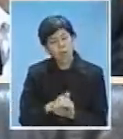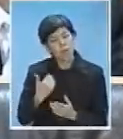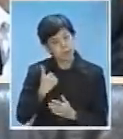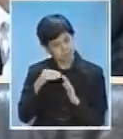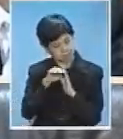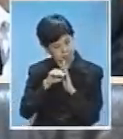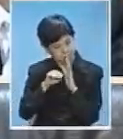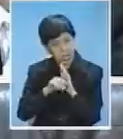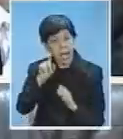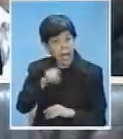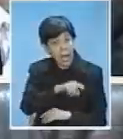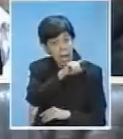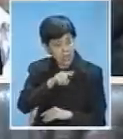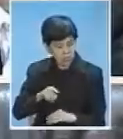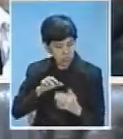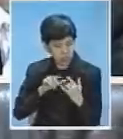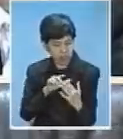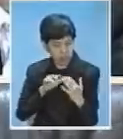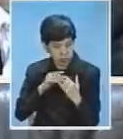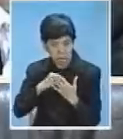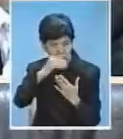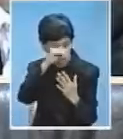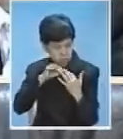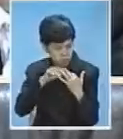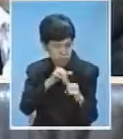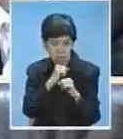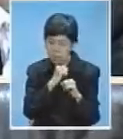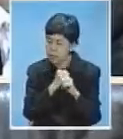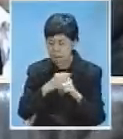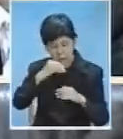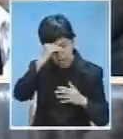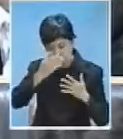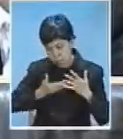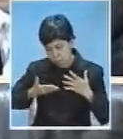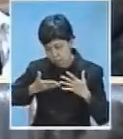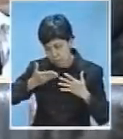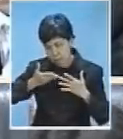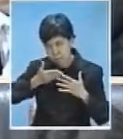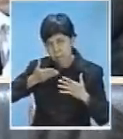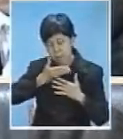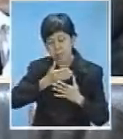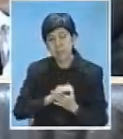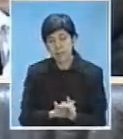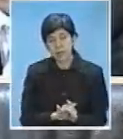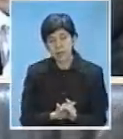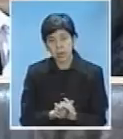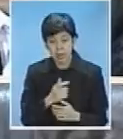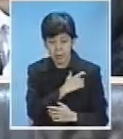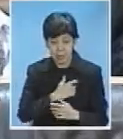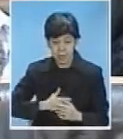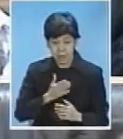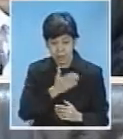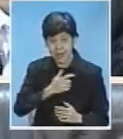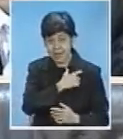ให้ใช้ภาษาอังกฤษเป็นสื่อกลางในการเรียนการสอนในทุกระดับ เมื่อถึงคิงองค์ที่